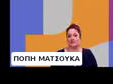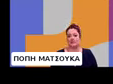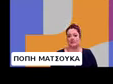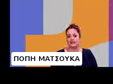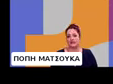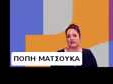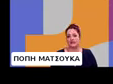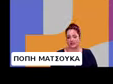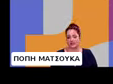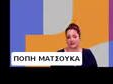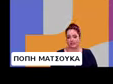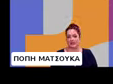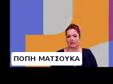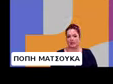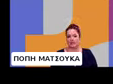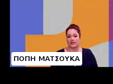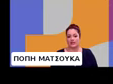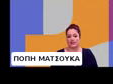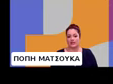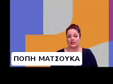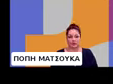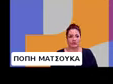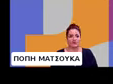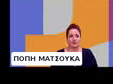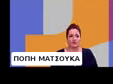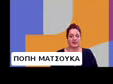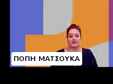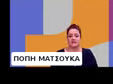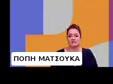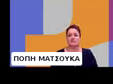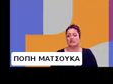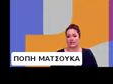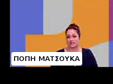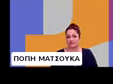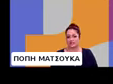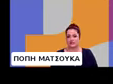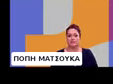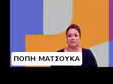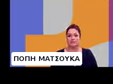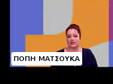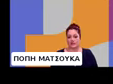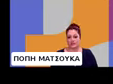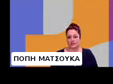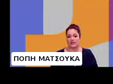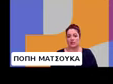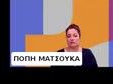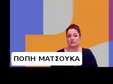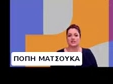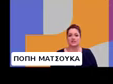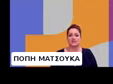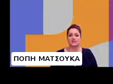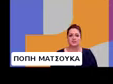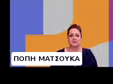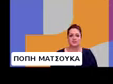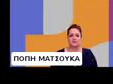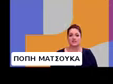και την ωριαία αμοιβή. Η εργατοώρα θα δούμε τι είναι και σε τι μας χρειάζεται και πώς υπολογίζεται.